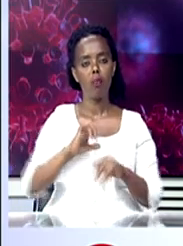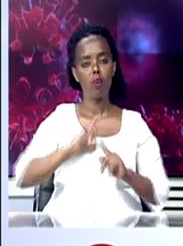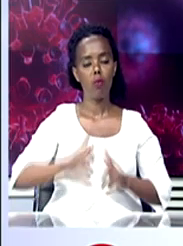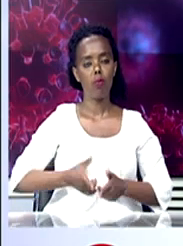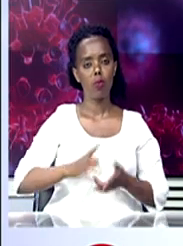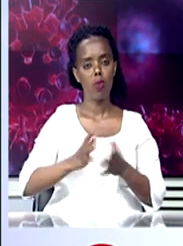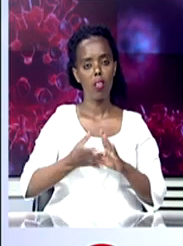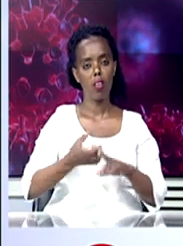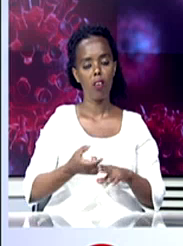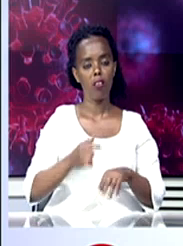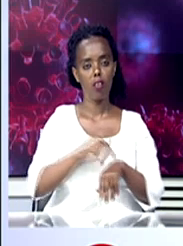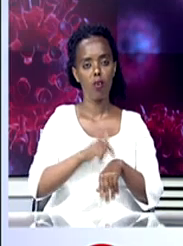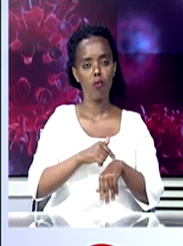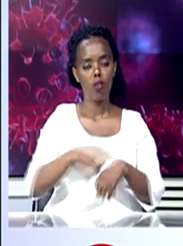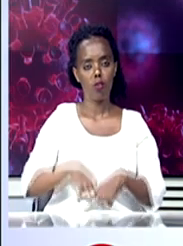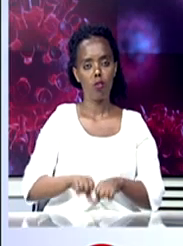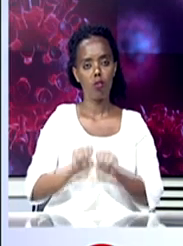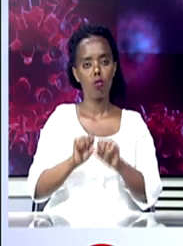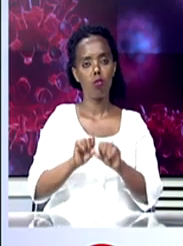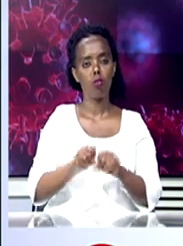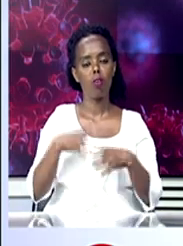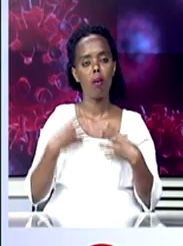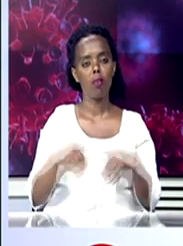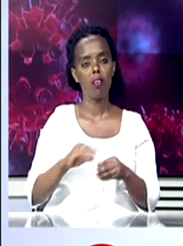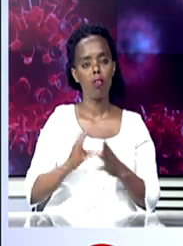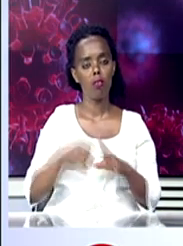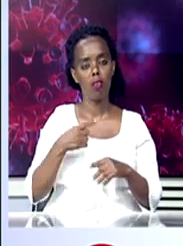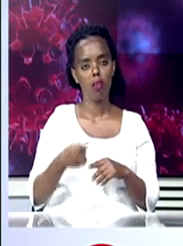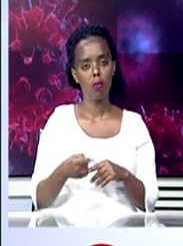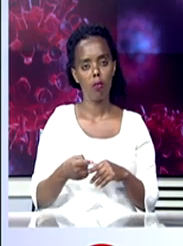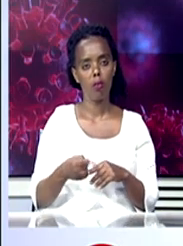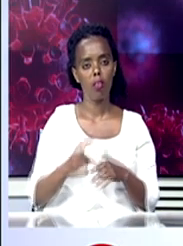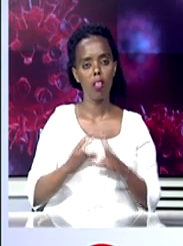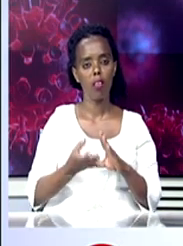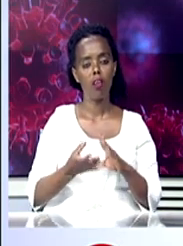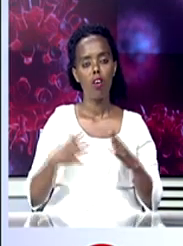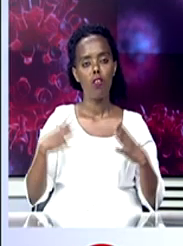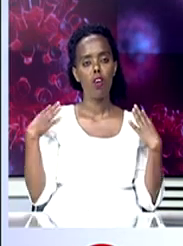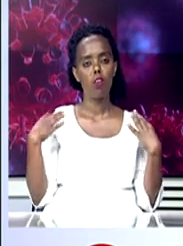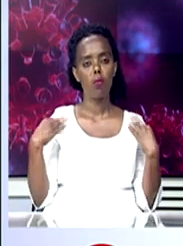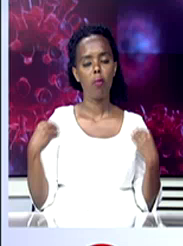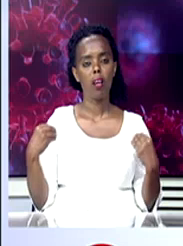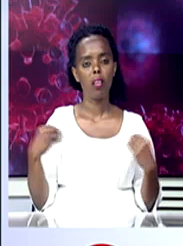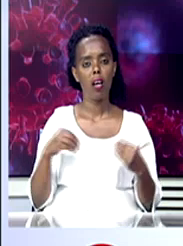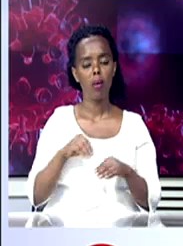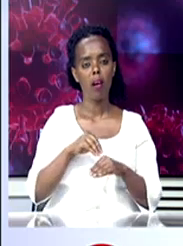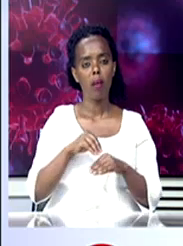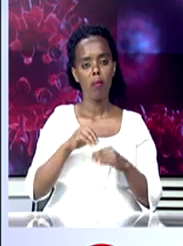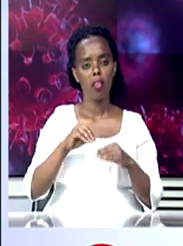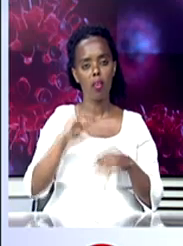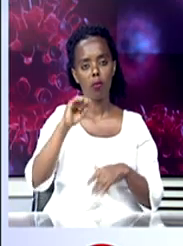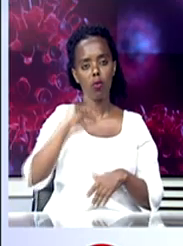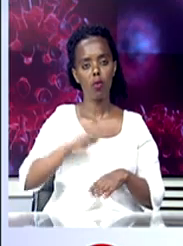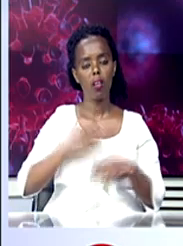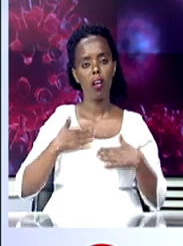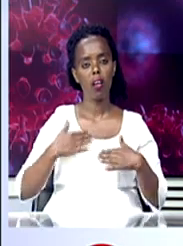waan ta'eef yeroof tursiisuu nu harkaa badeessa yuun naqu waan ta'eef amma fayyummaan qaama midhamtoota keenyaa hawaasa